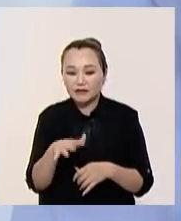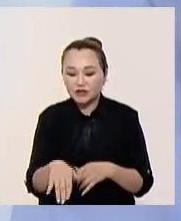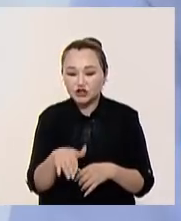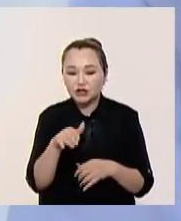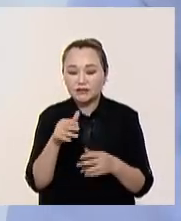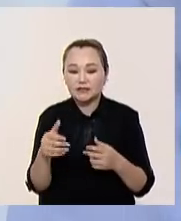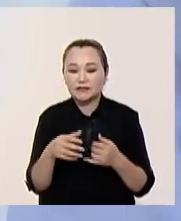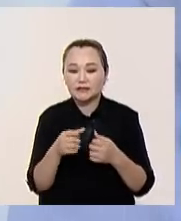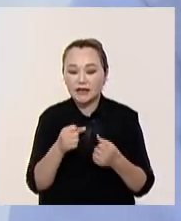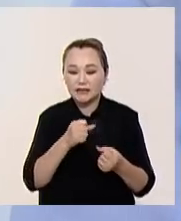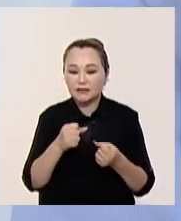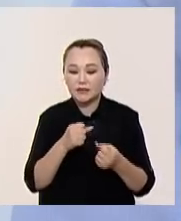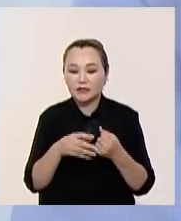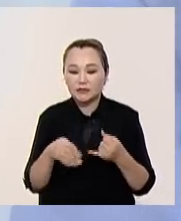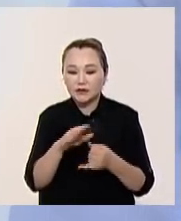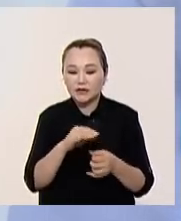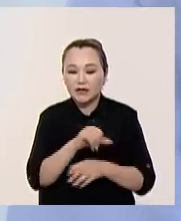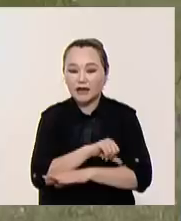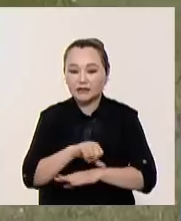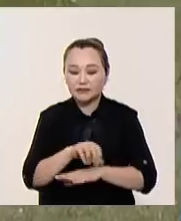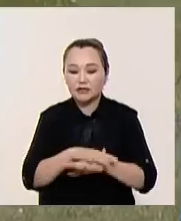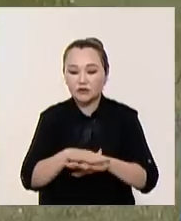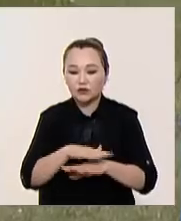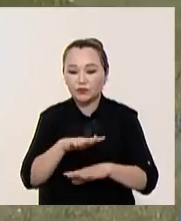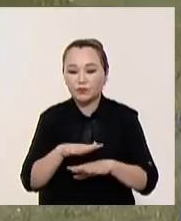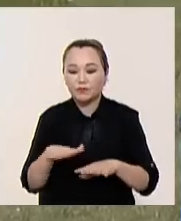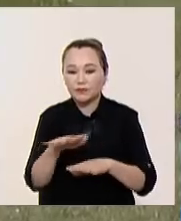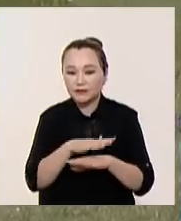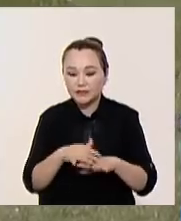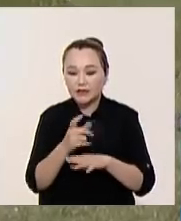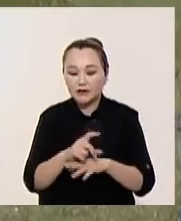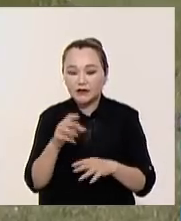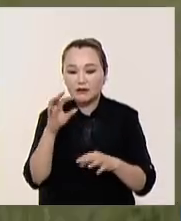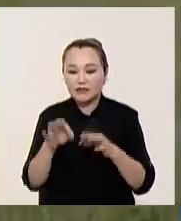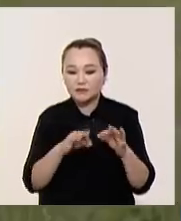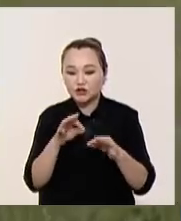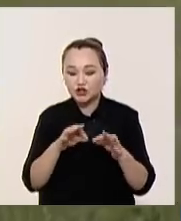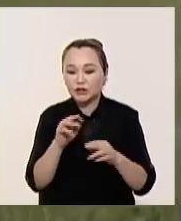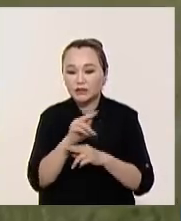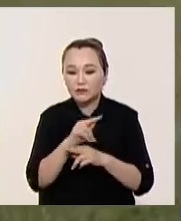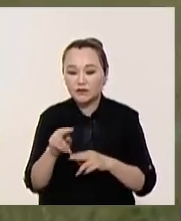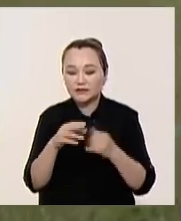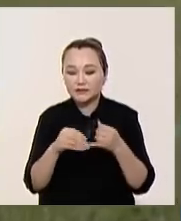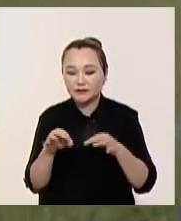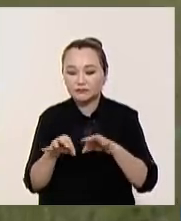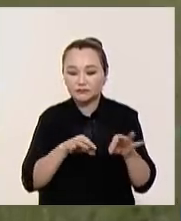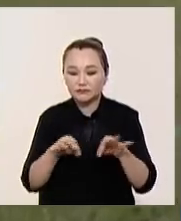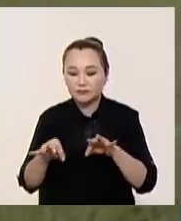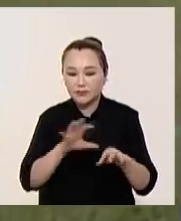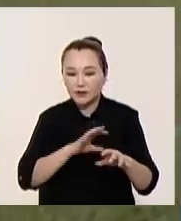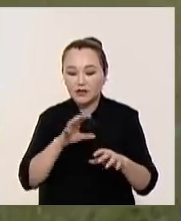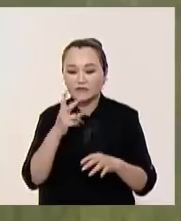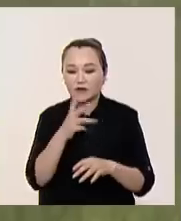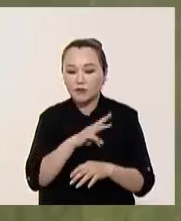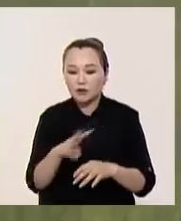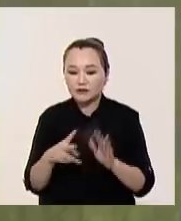закреплению земель в границы населенных пунктов. Проводили в регионе и космический мониторинг земель. Тогда было выявлено 2